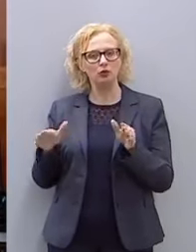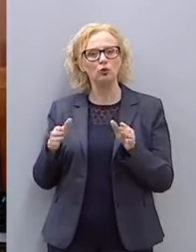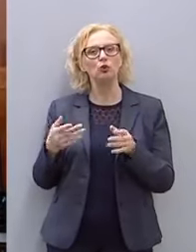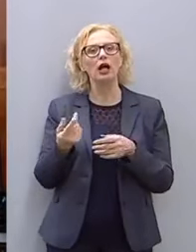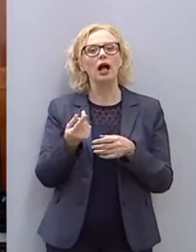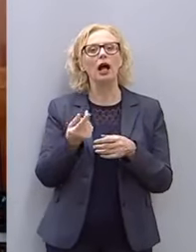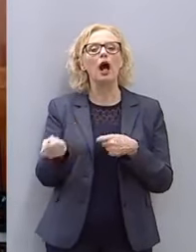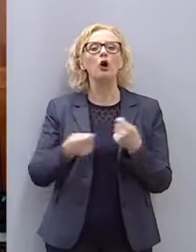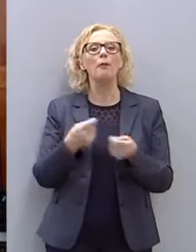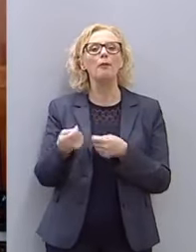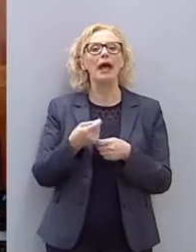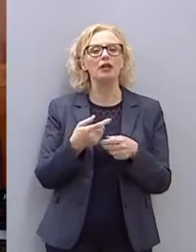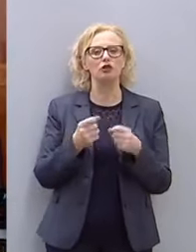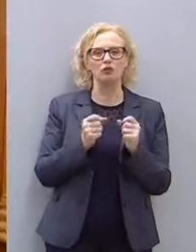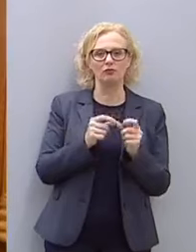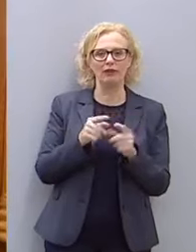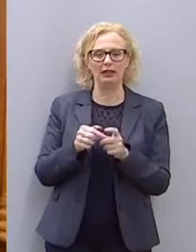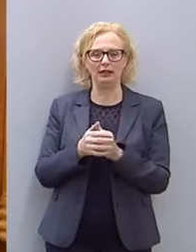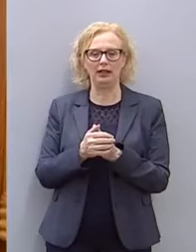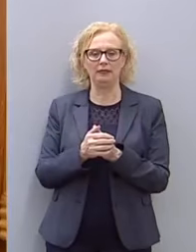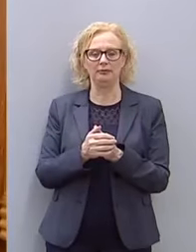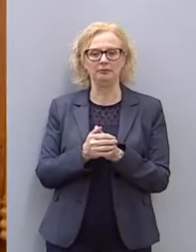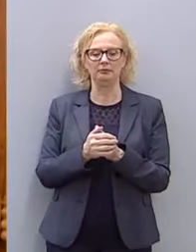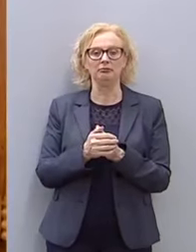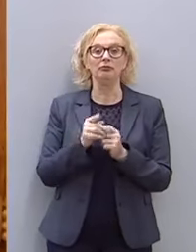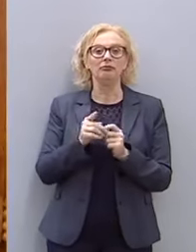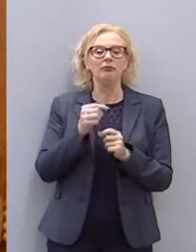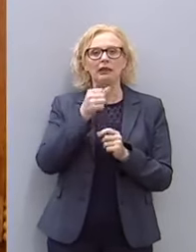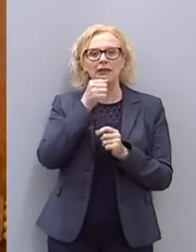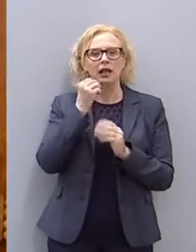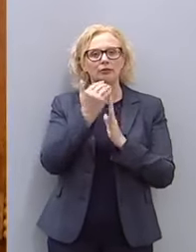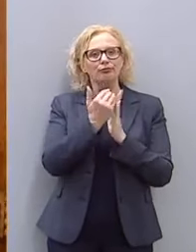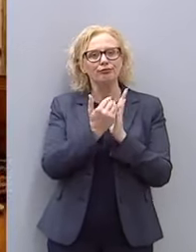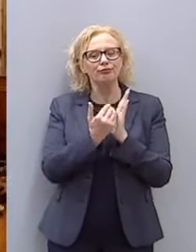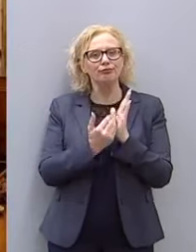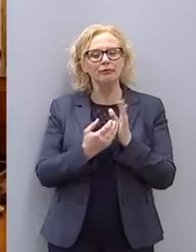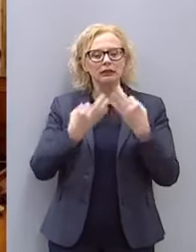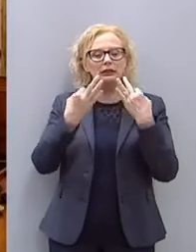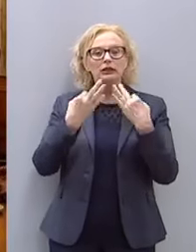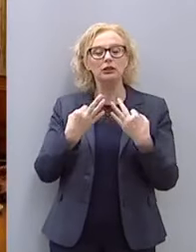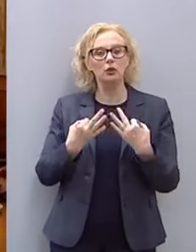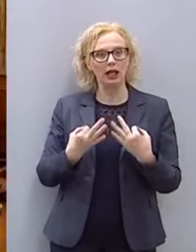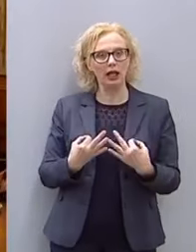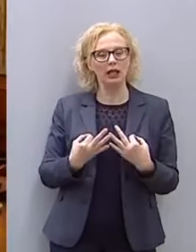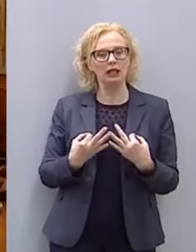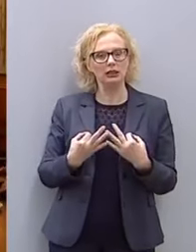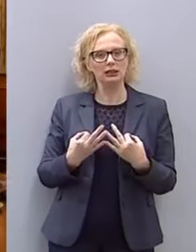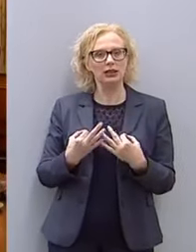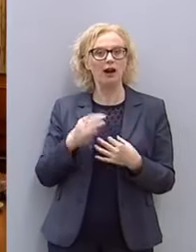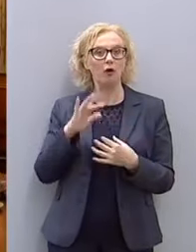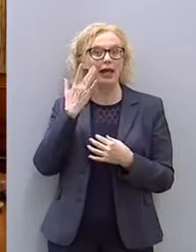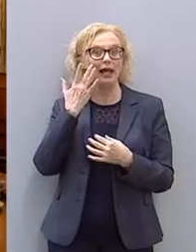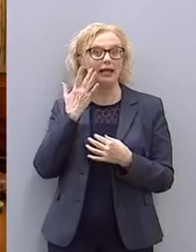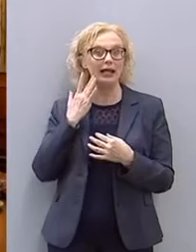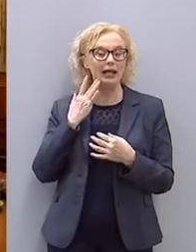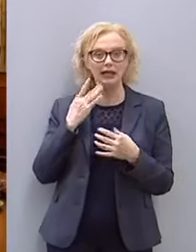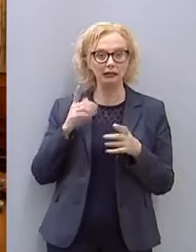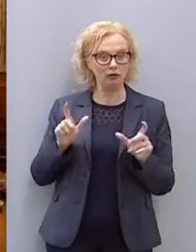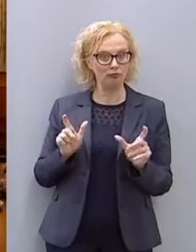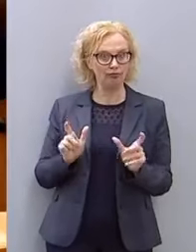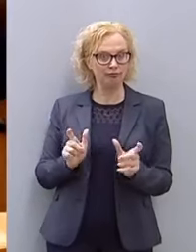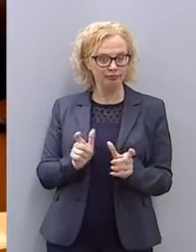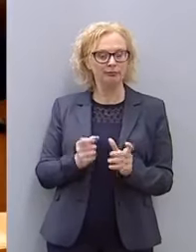commercio al dettaglio con prescrizioni di sicurezza e protocolli per la gestione del rischio importanti perché